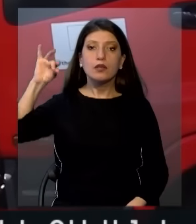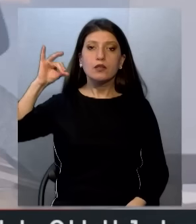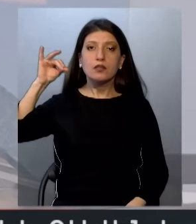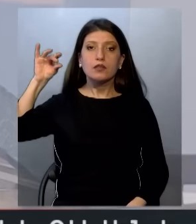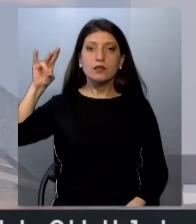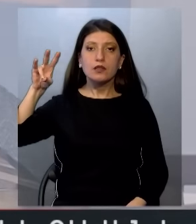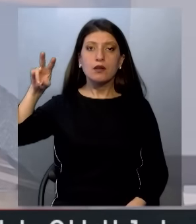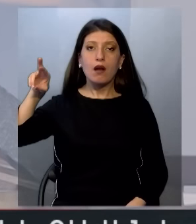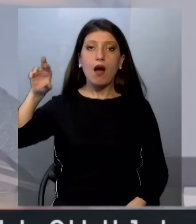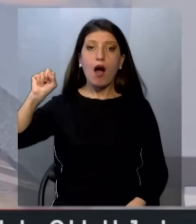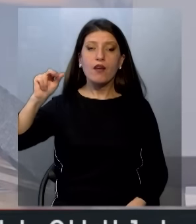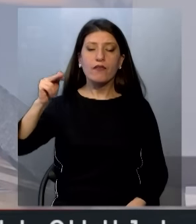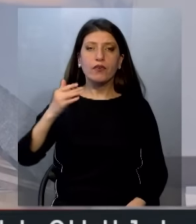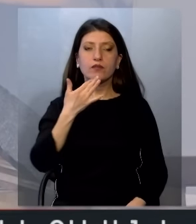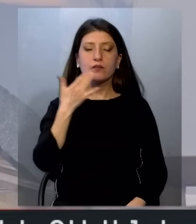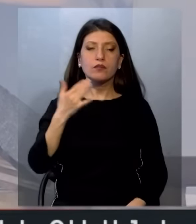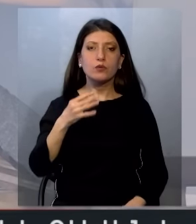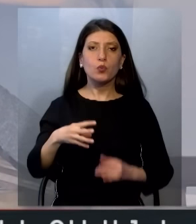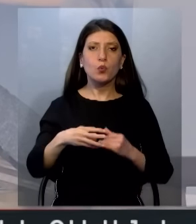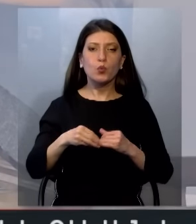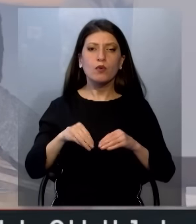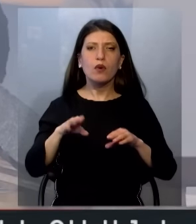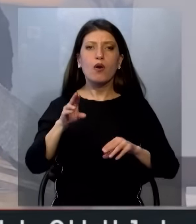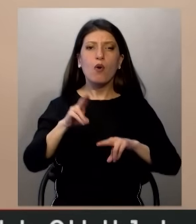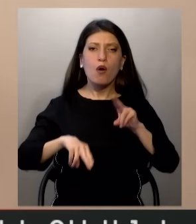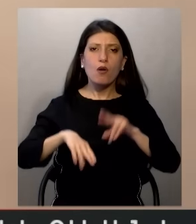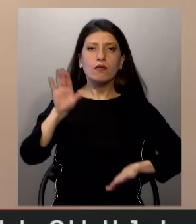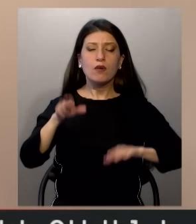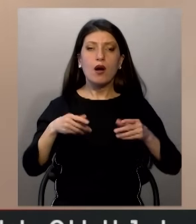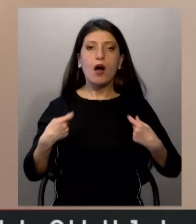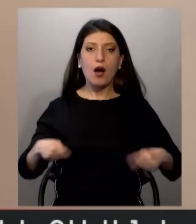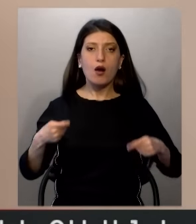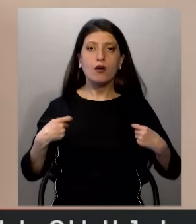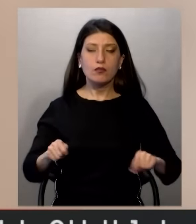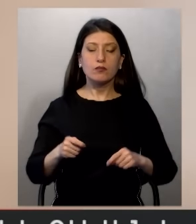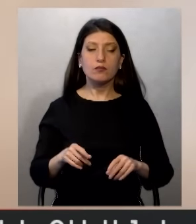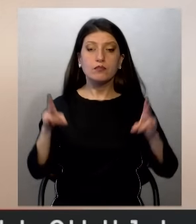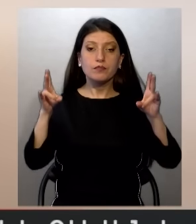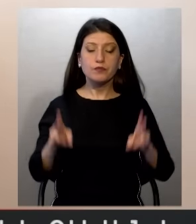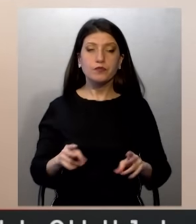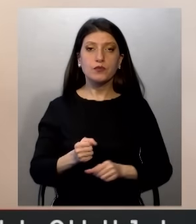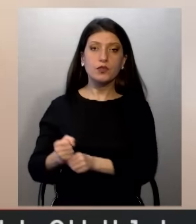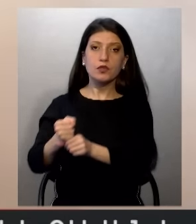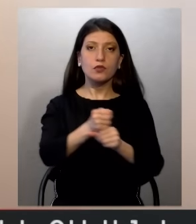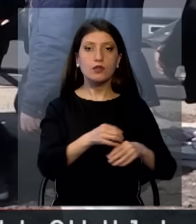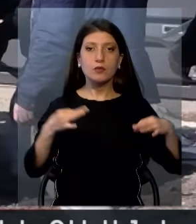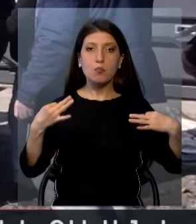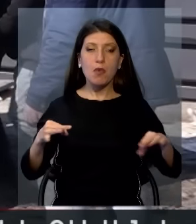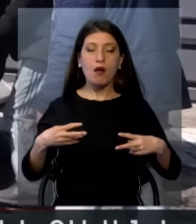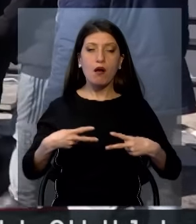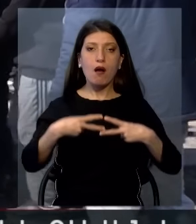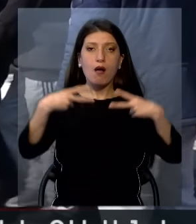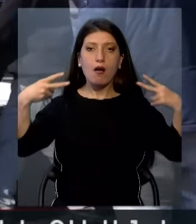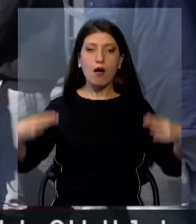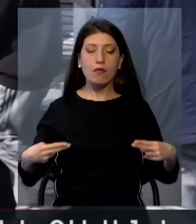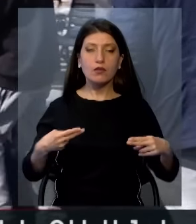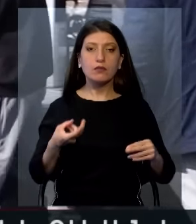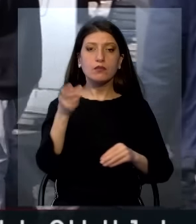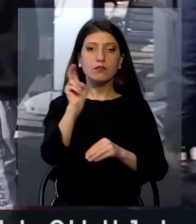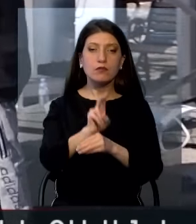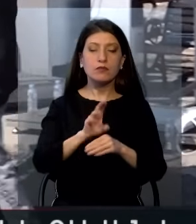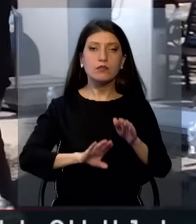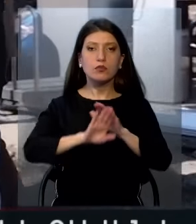շահագործում, որը հայտնի է գյուղատնտեսական ապրանքների վաճառքով։ Դեպքի վայր հրշեջ մեքենաներին հավասար ելումուտ են անում այդ